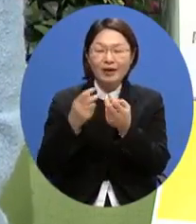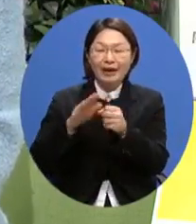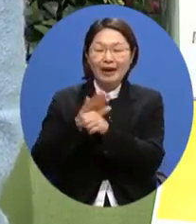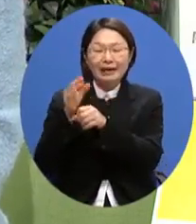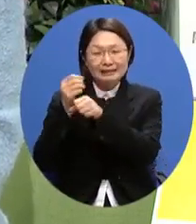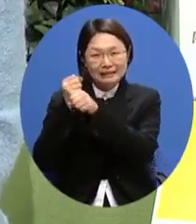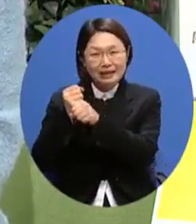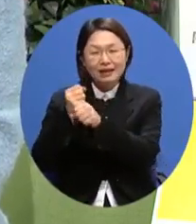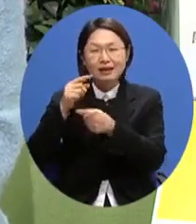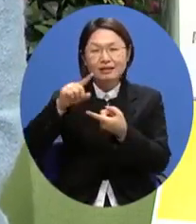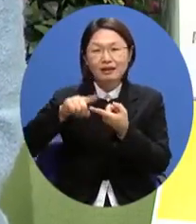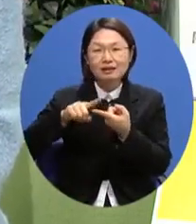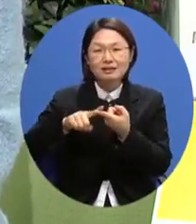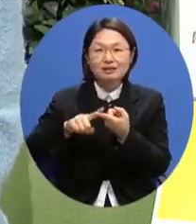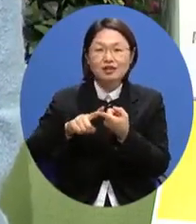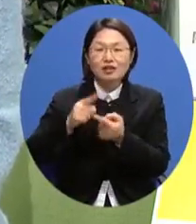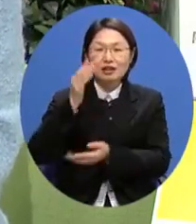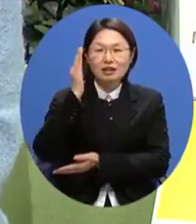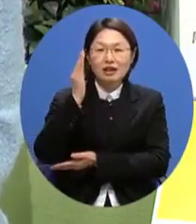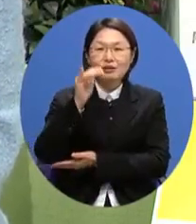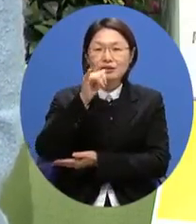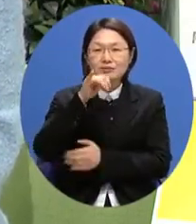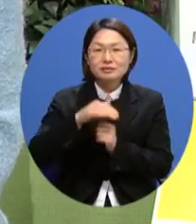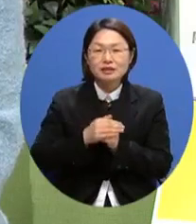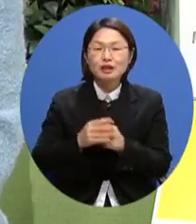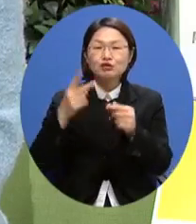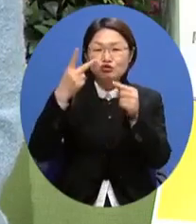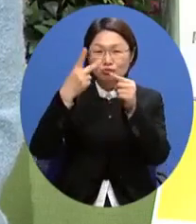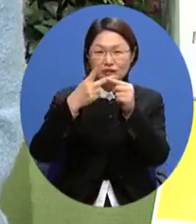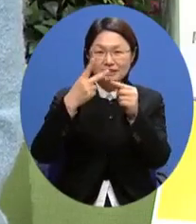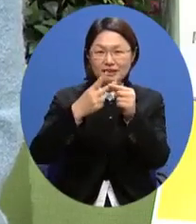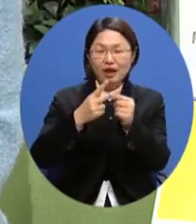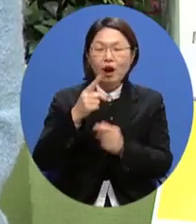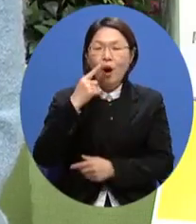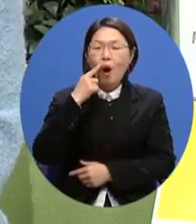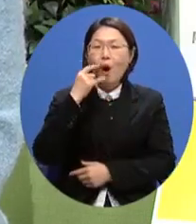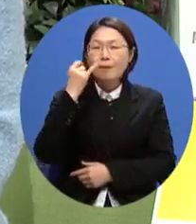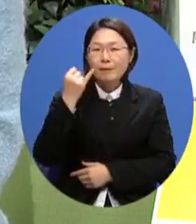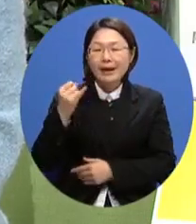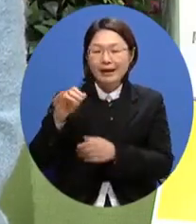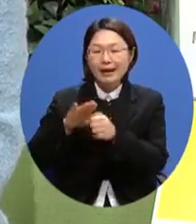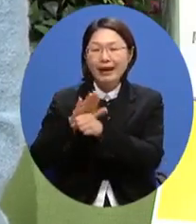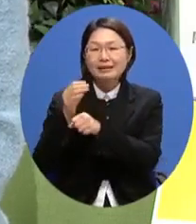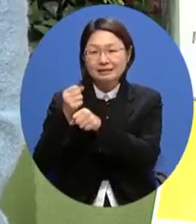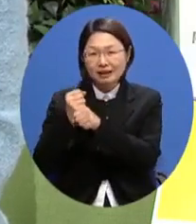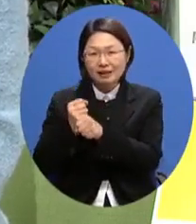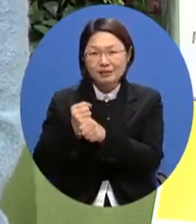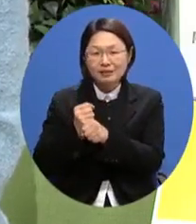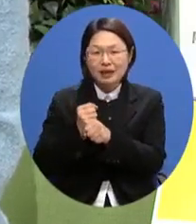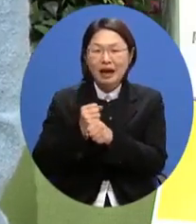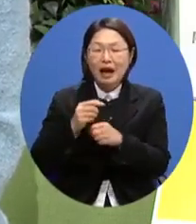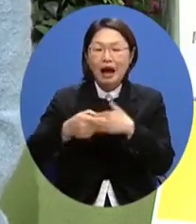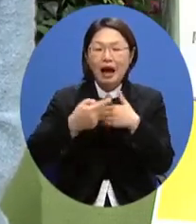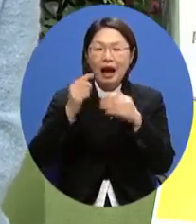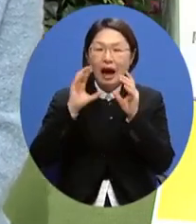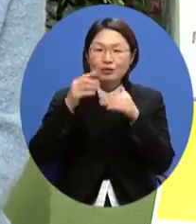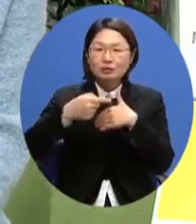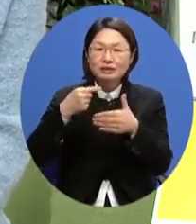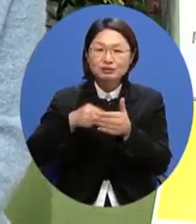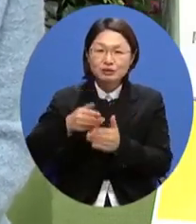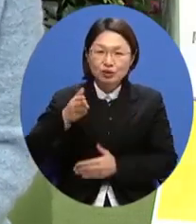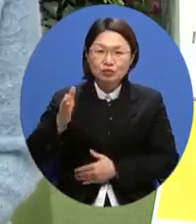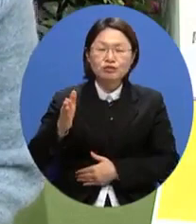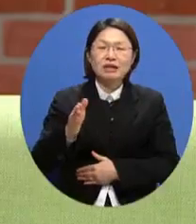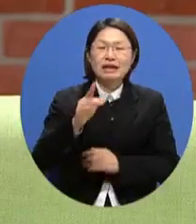대해서 이야기 나누고 있는데요. 오늘 네. 그 두 번째 시간, 엄마의 애착입니다. 도움 말씀 주실 아동심리 전문가 이보연